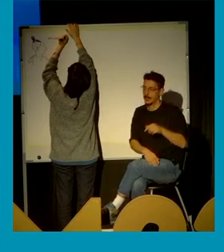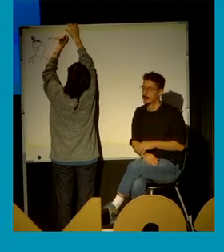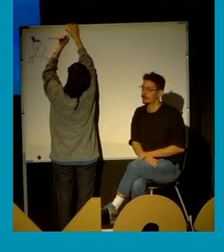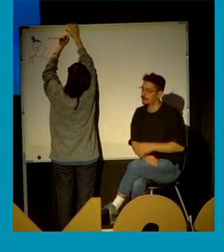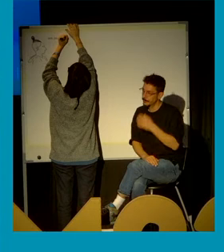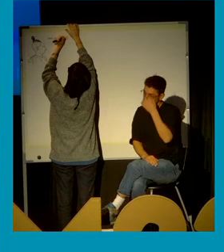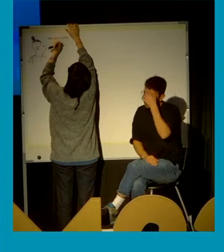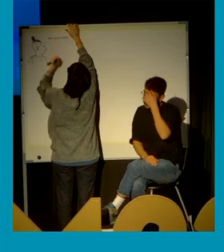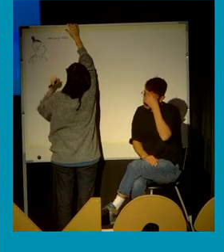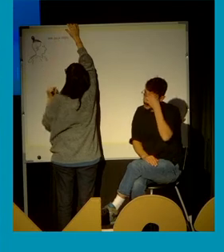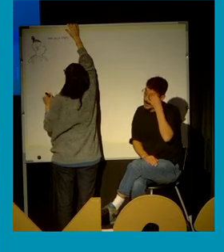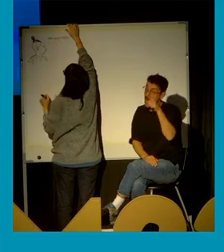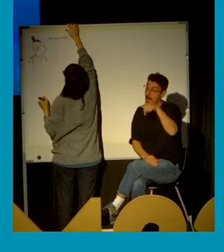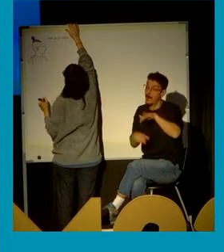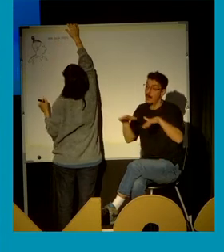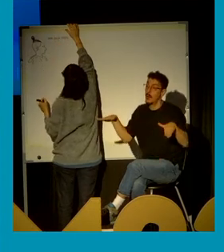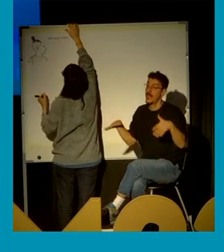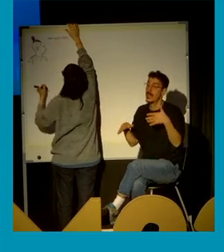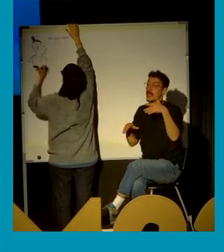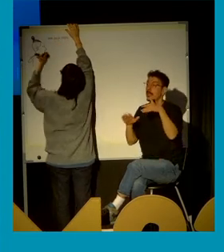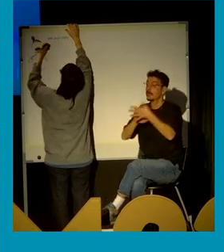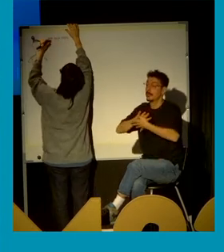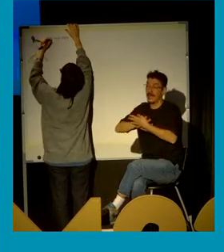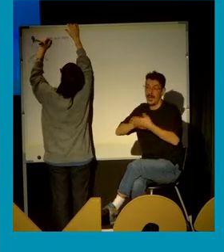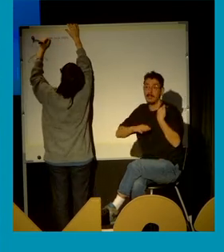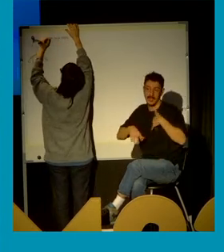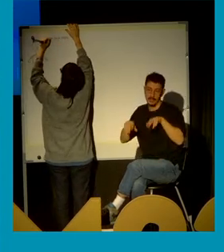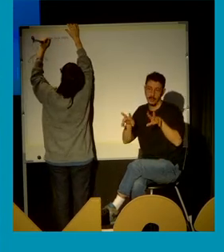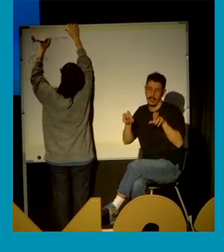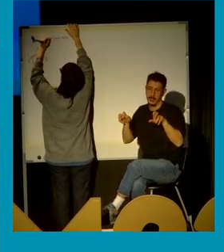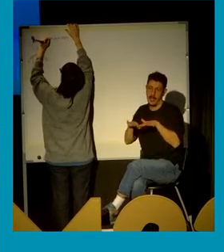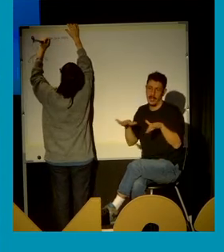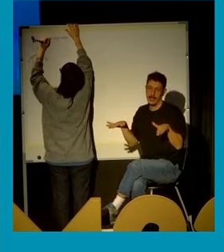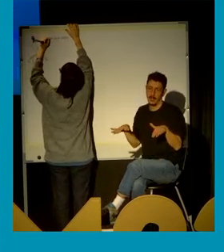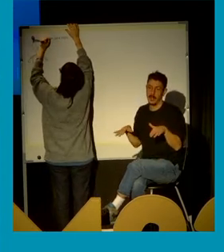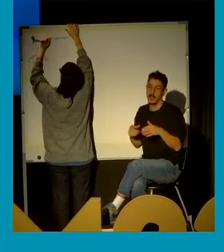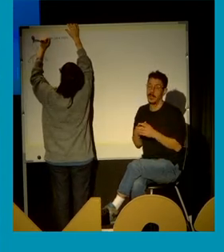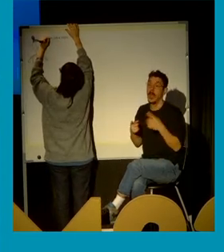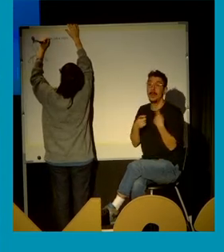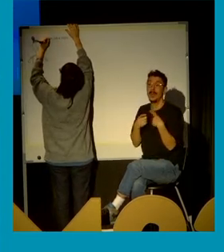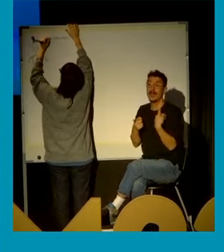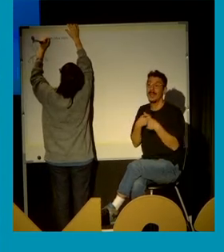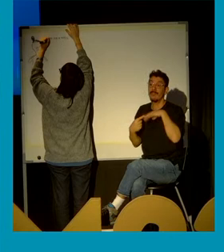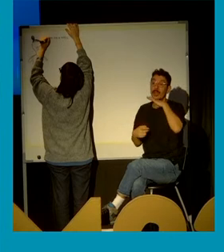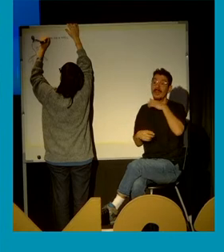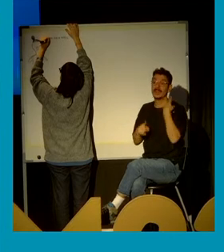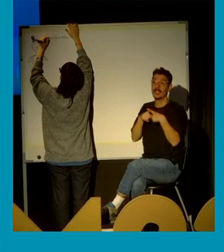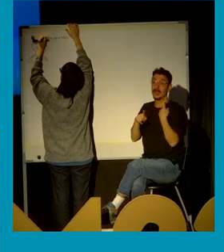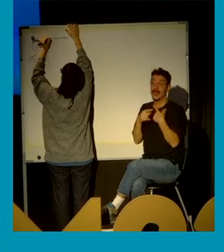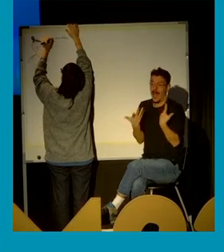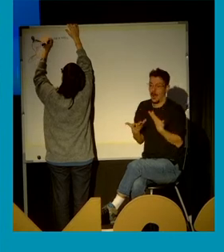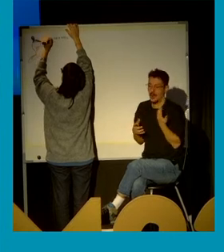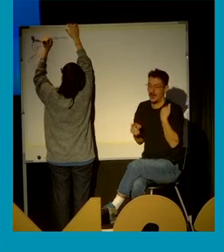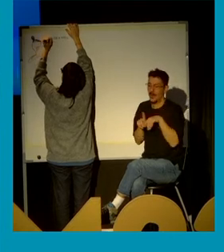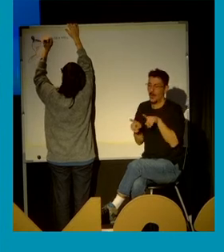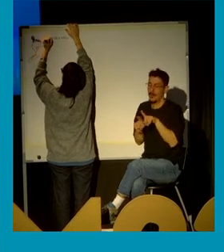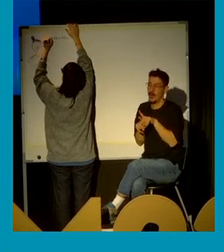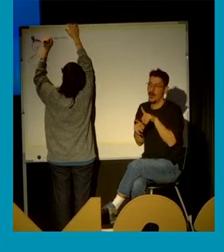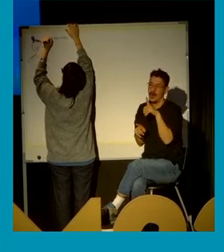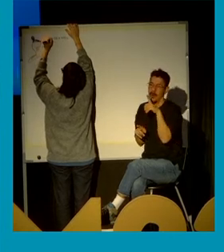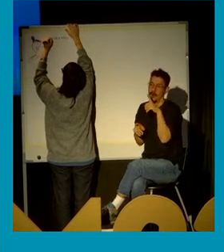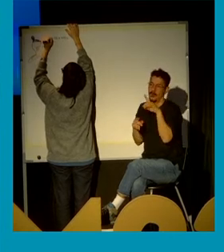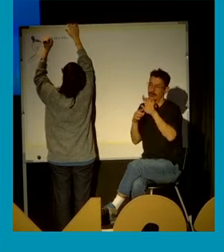perquè les violències sexuals prenen noves, viejes, noves formes, i crec que per això parlar de les violències